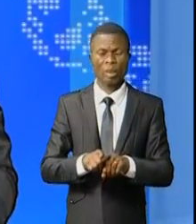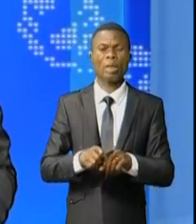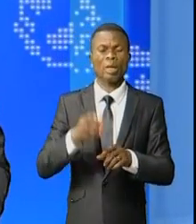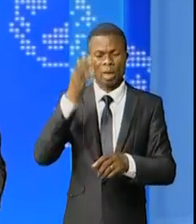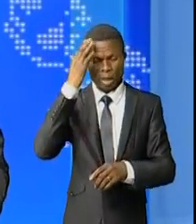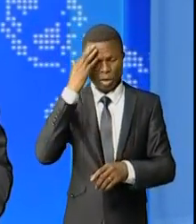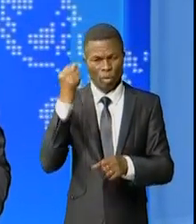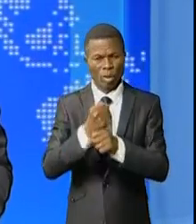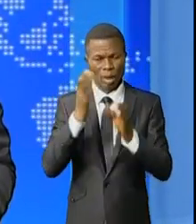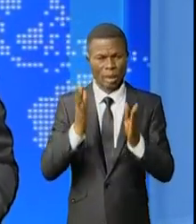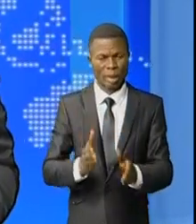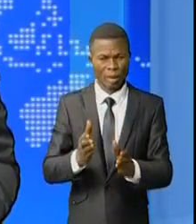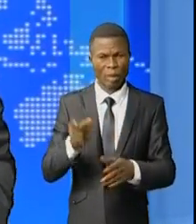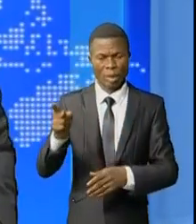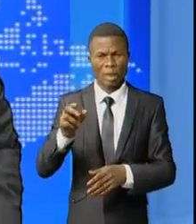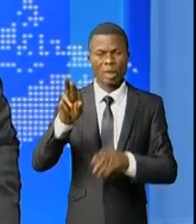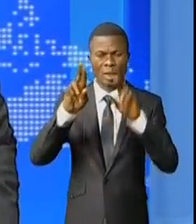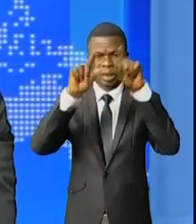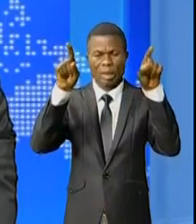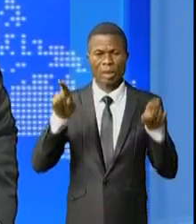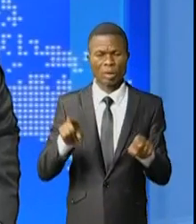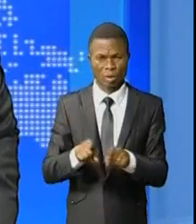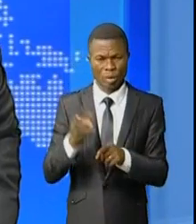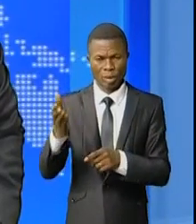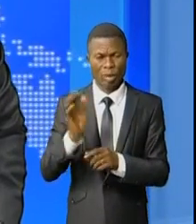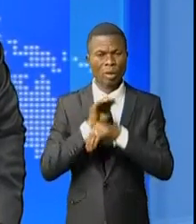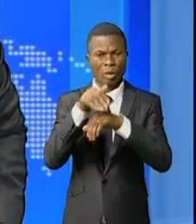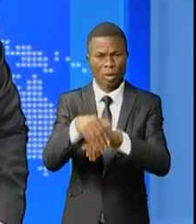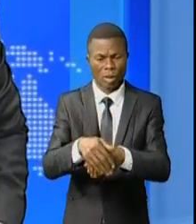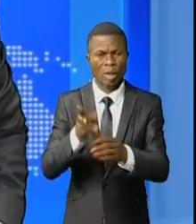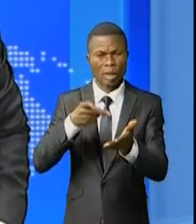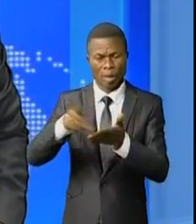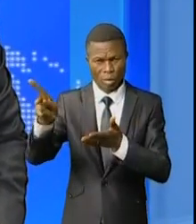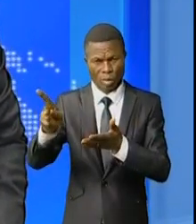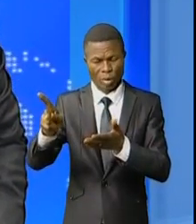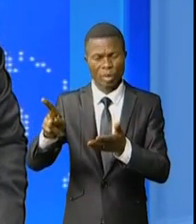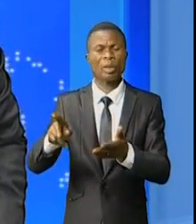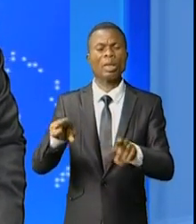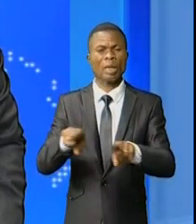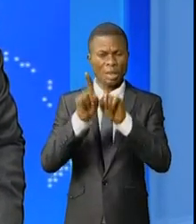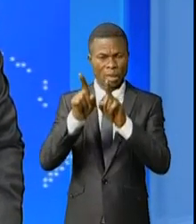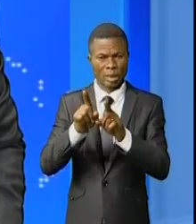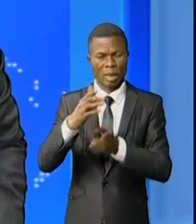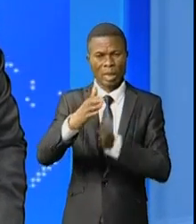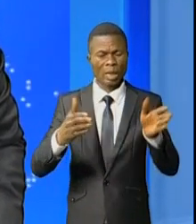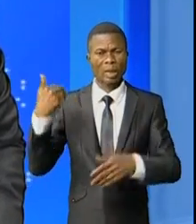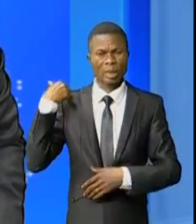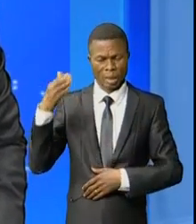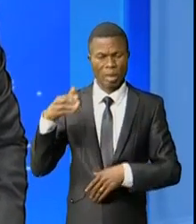les opérateurs du secteur de la télédistribution qui s'engagent à payer leurs redevances au trésor public